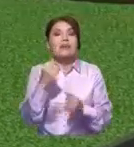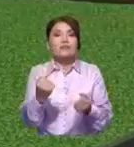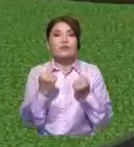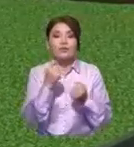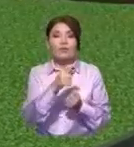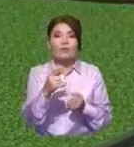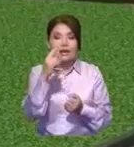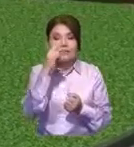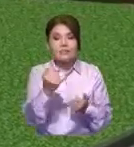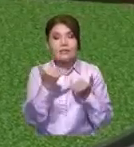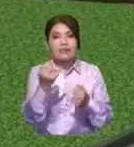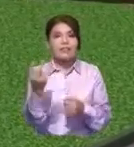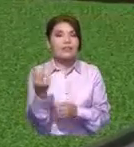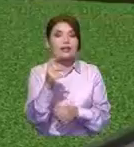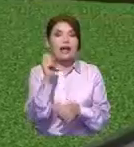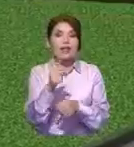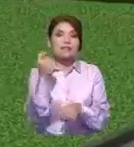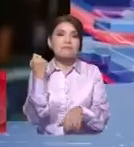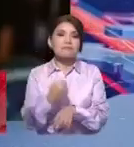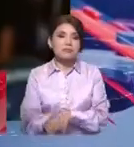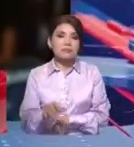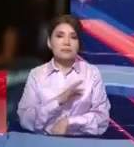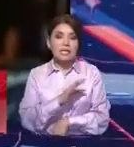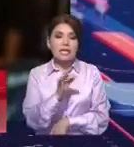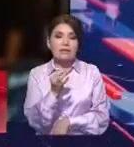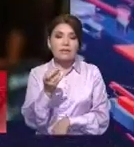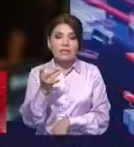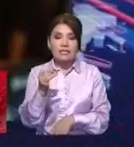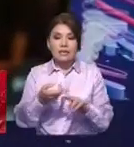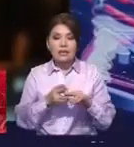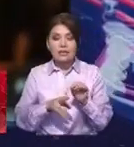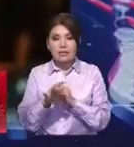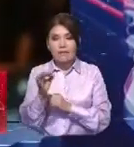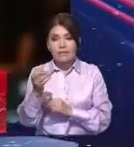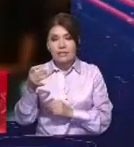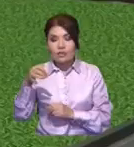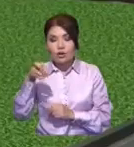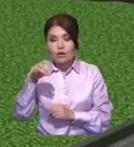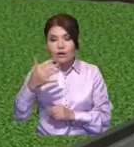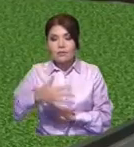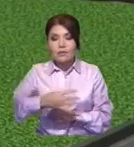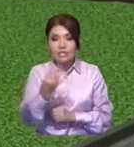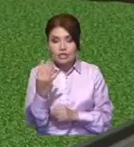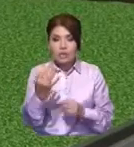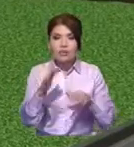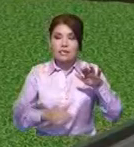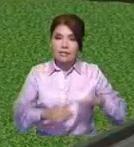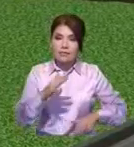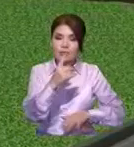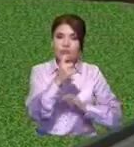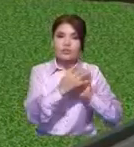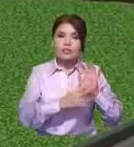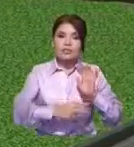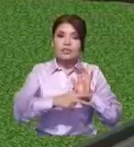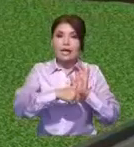Қазақстан үшін 2 алтын жеңіп алды. Пауэрлифтинг бойынша Давид Дегтярев 54 келіге дейінгі салмақта 186